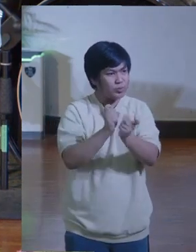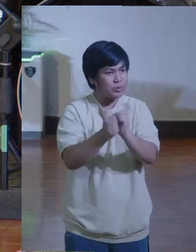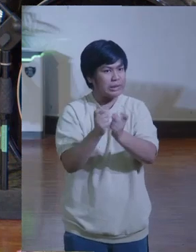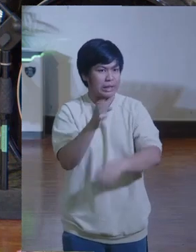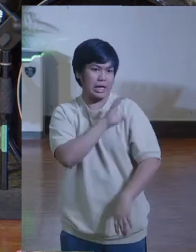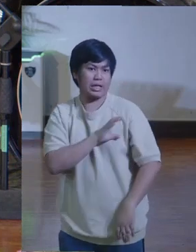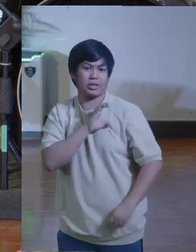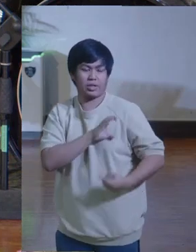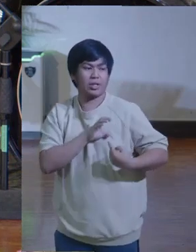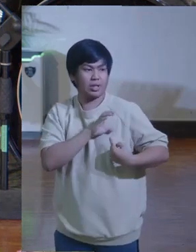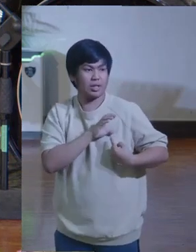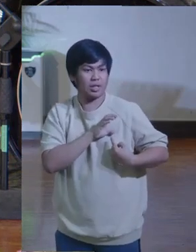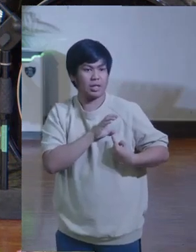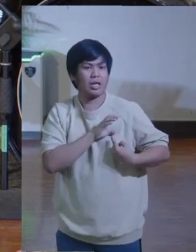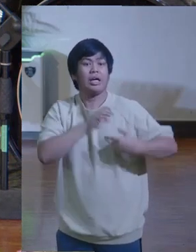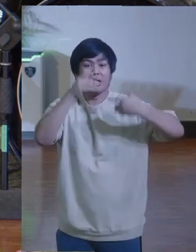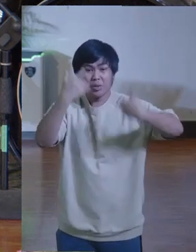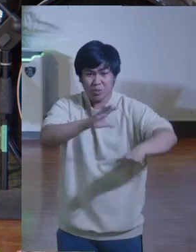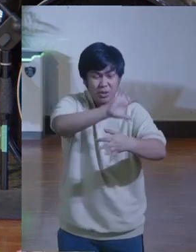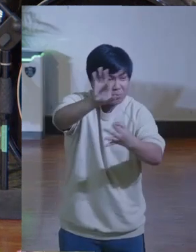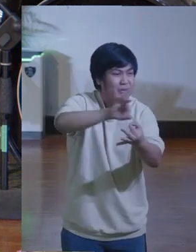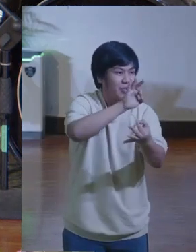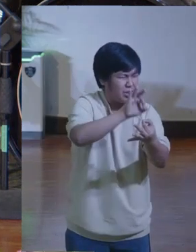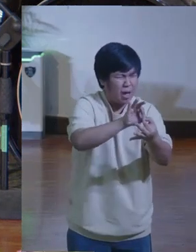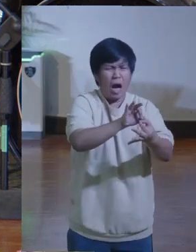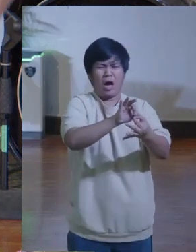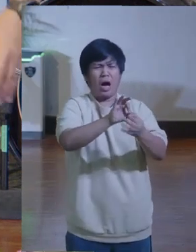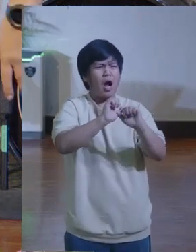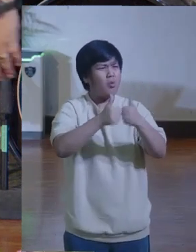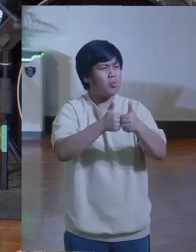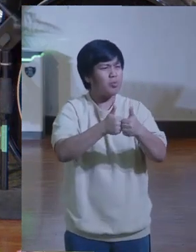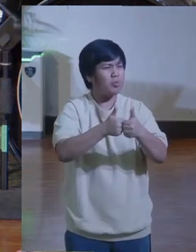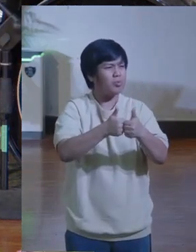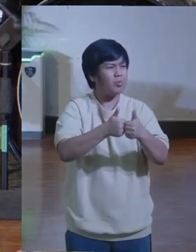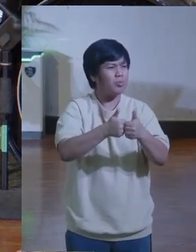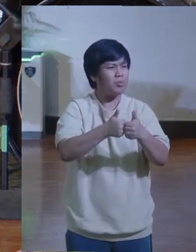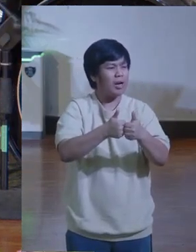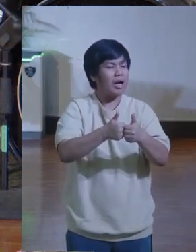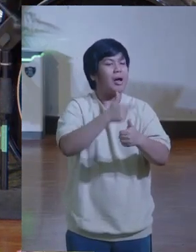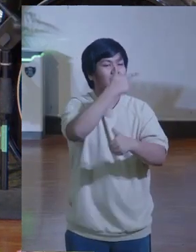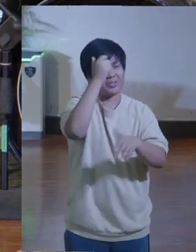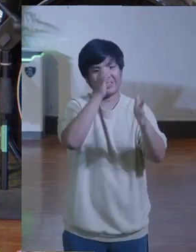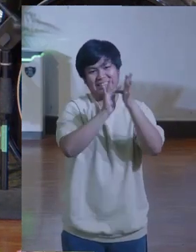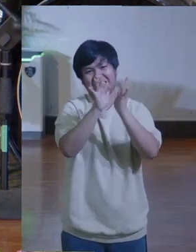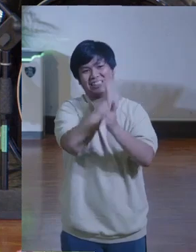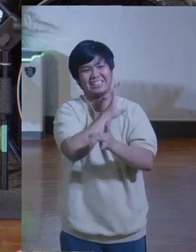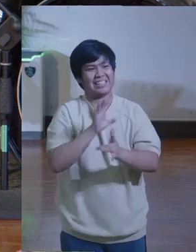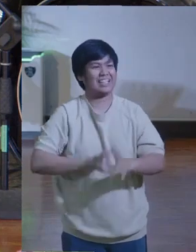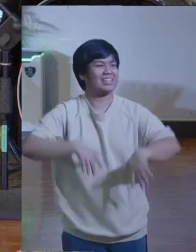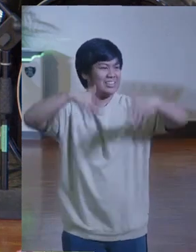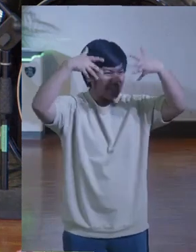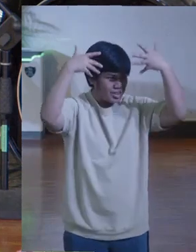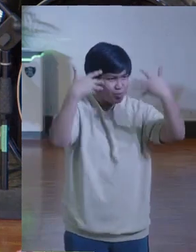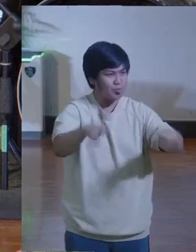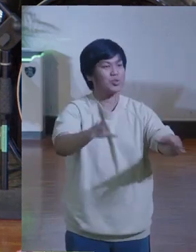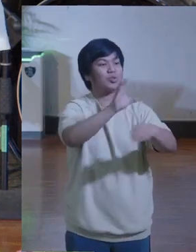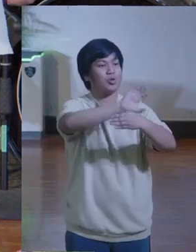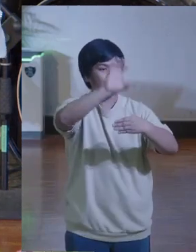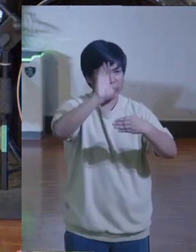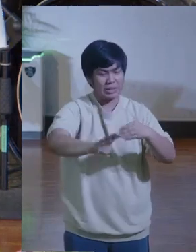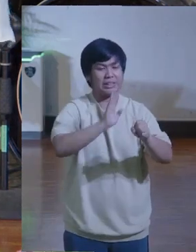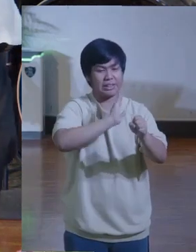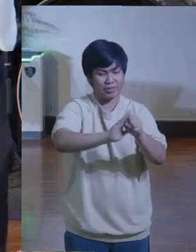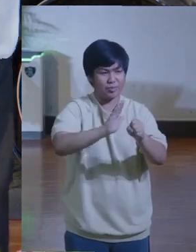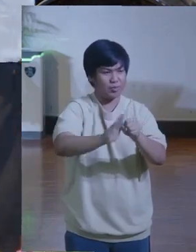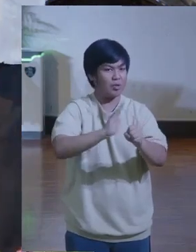niya, sila ay perfected na sa mata ng Diyos. Ang kanyang gawain sa krus ay kumpleto, sapat